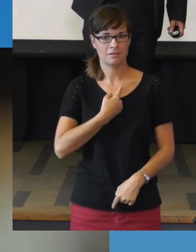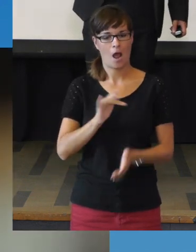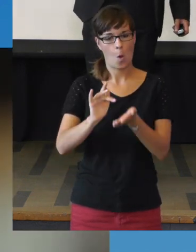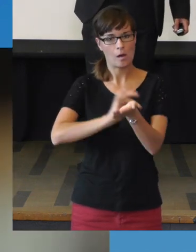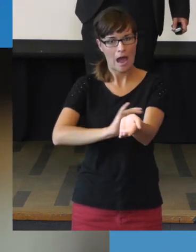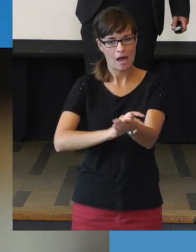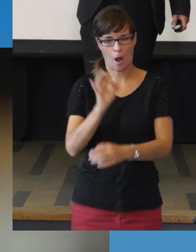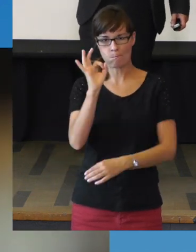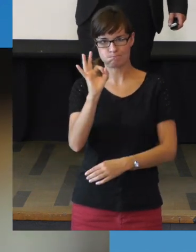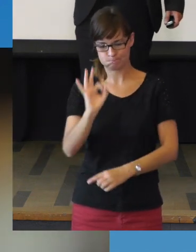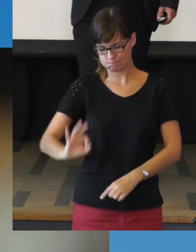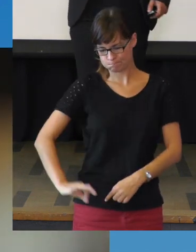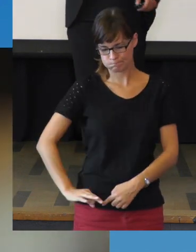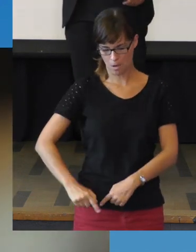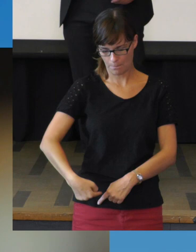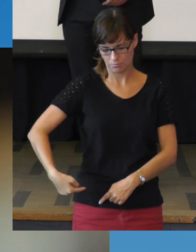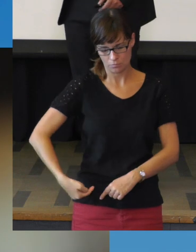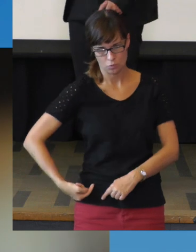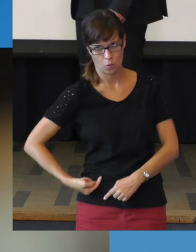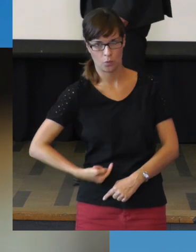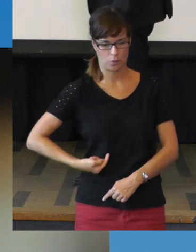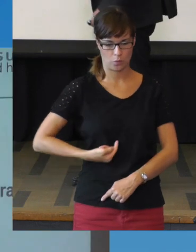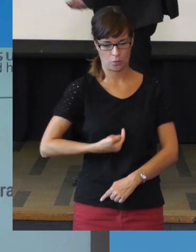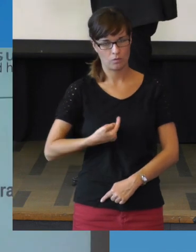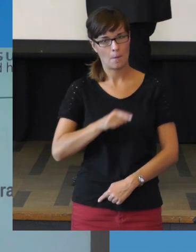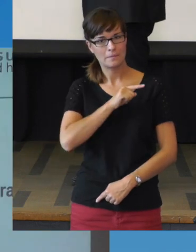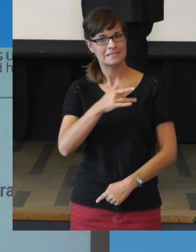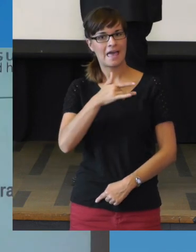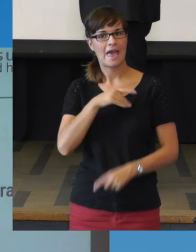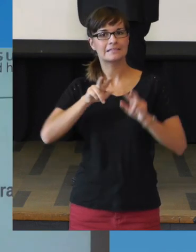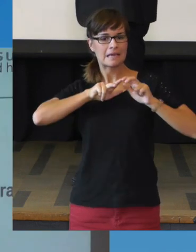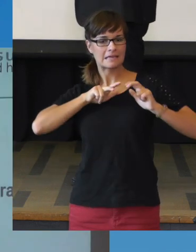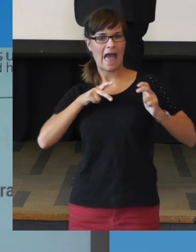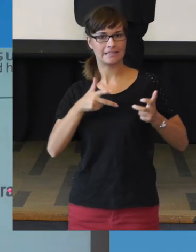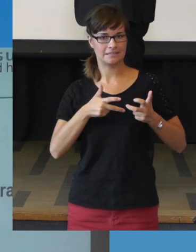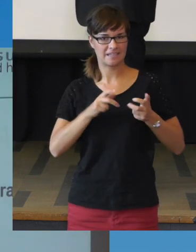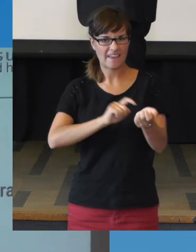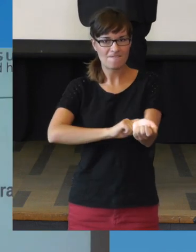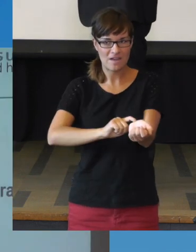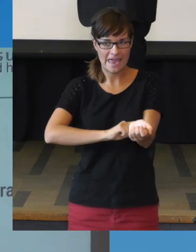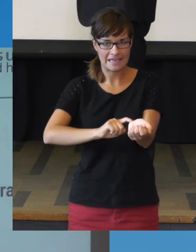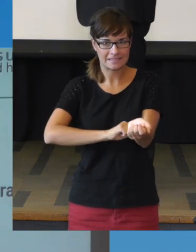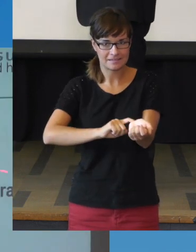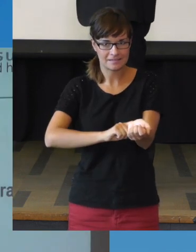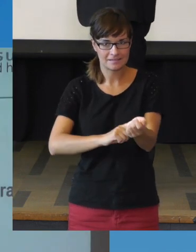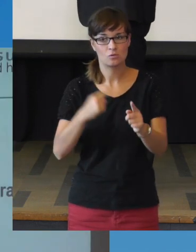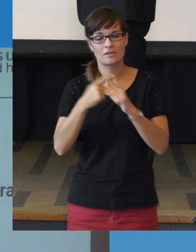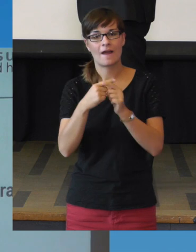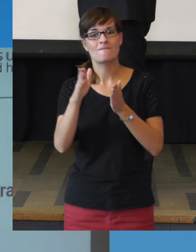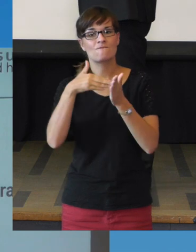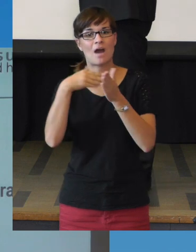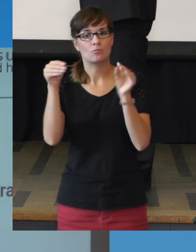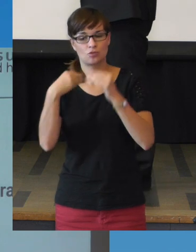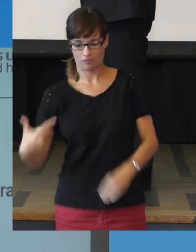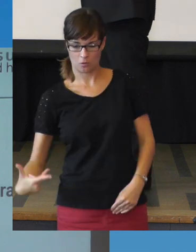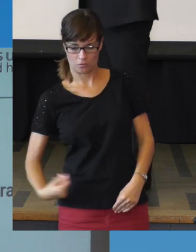Katheter vorgeführt zu den Herzkranzgefäßen und die Herzkranzgefäße mit Kontrastmittel dargestellt, das ist die sogenannte